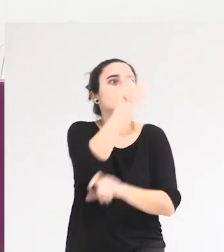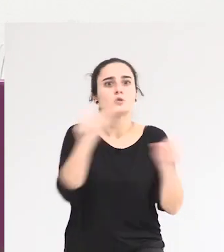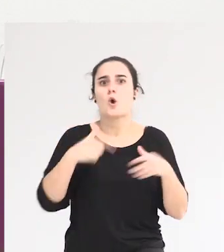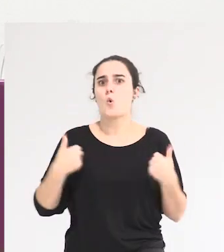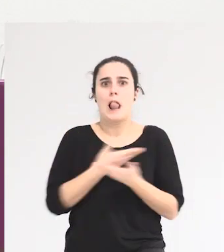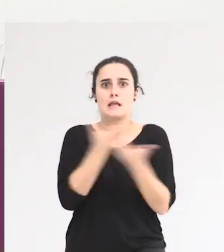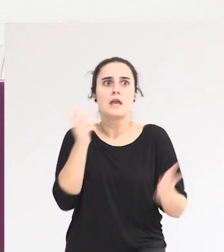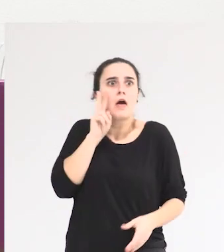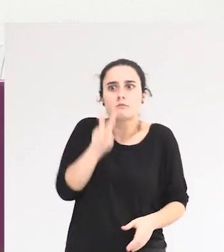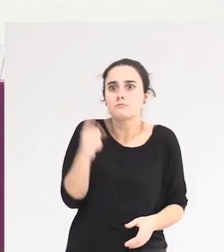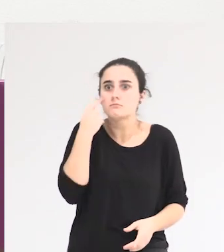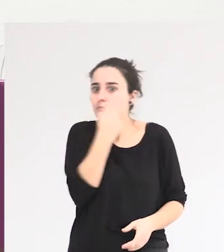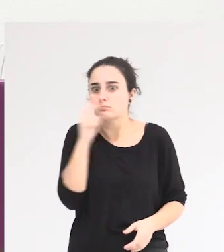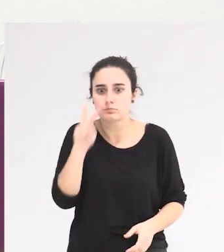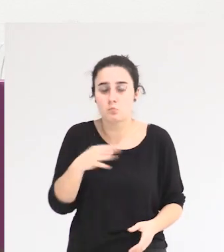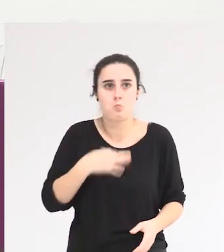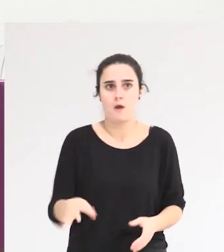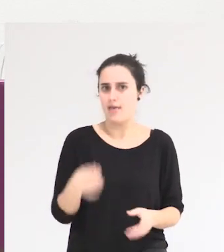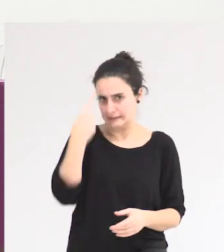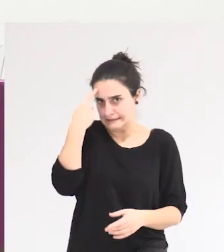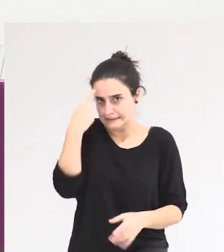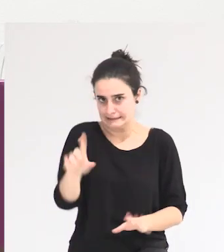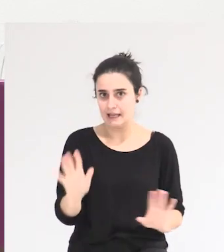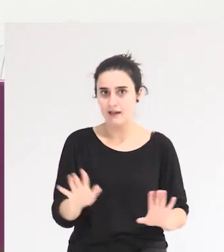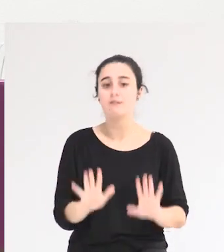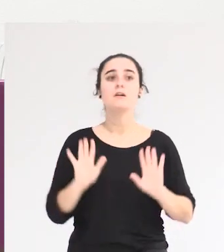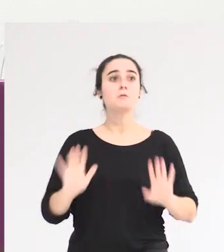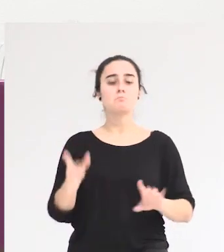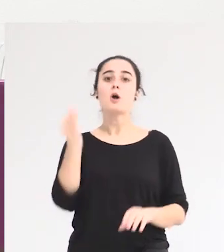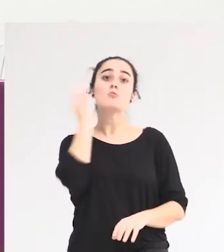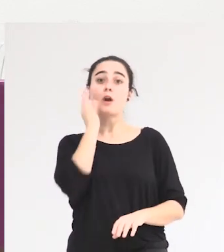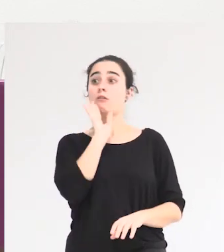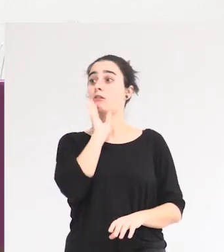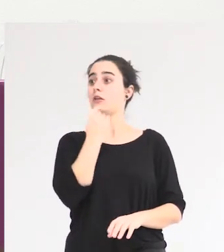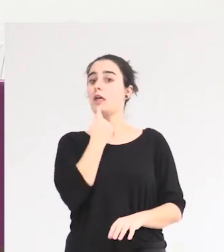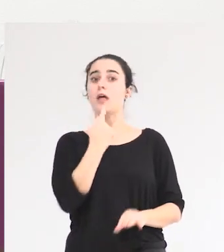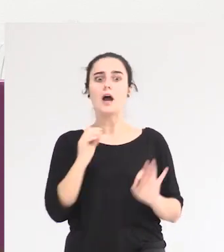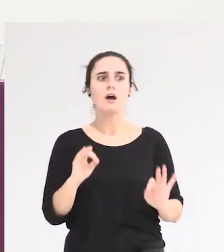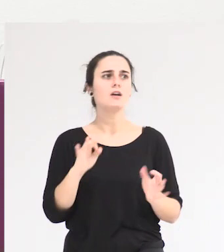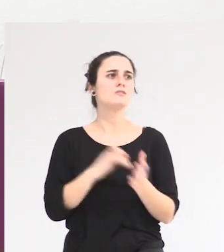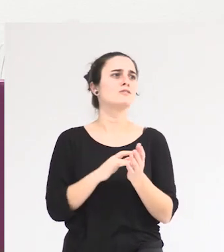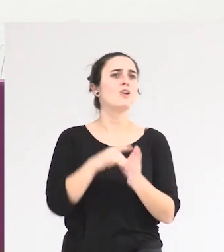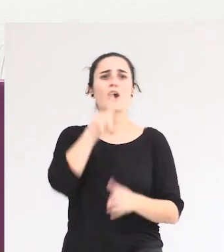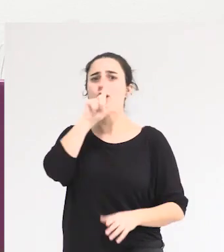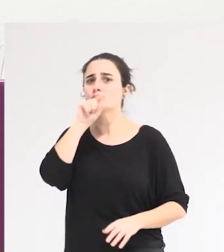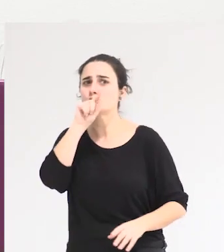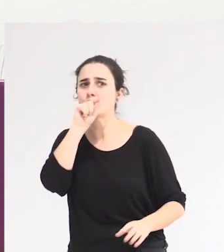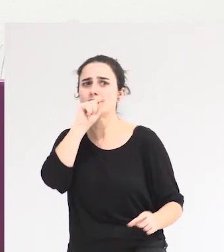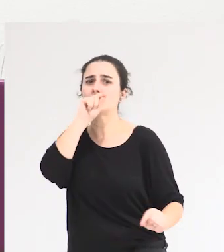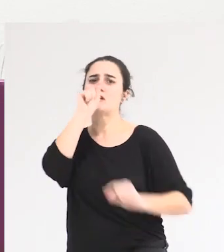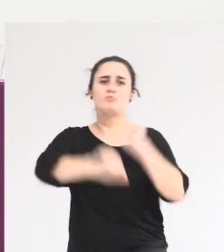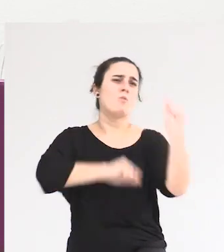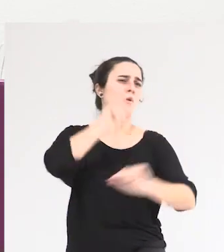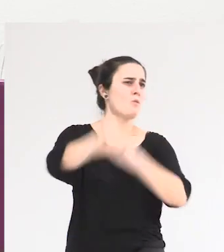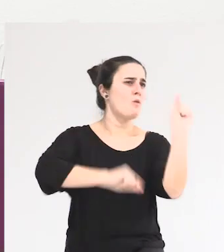daki, hori ala dela, bai? Eta ala ere, honek esan zuen, eta bueno, Kriston Bronka, Twitterren denetarik esan zioten, eta